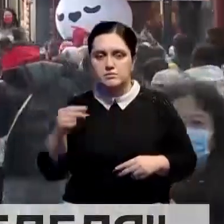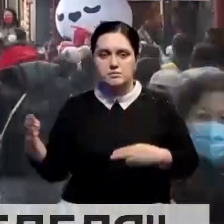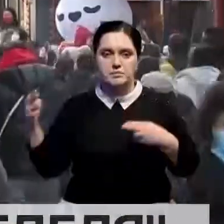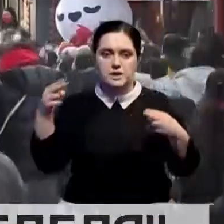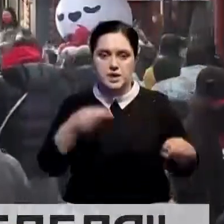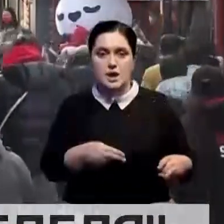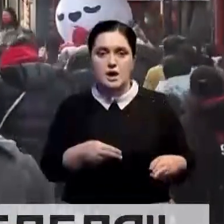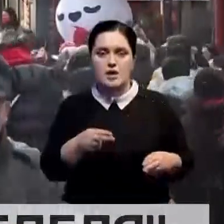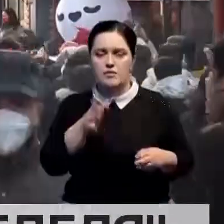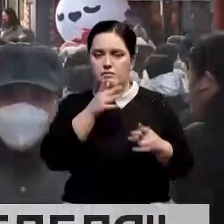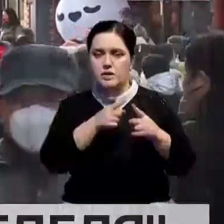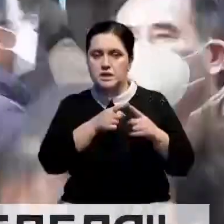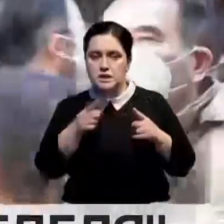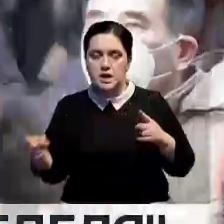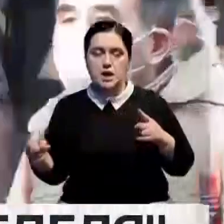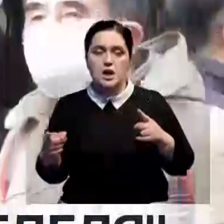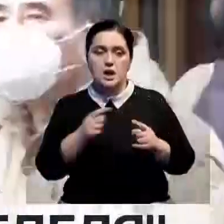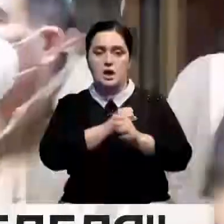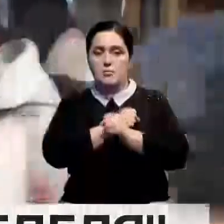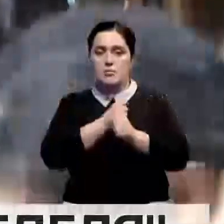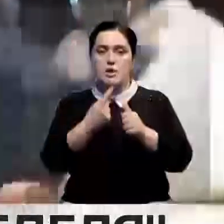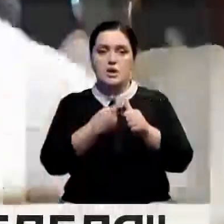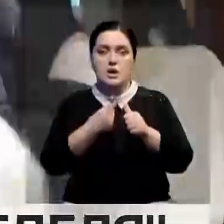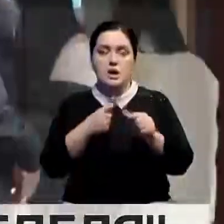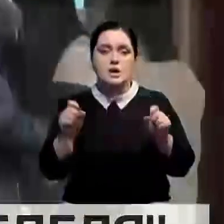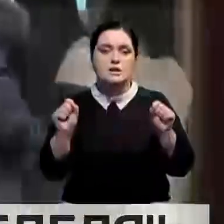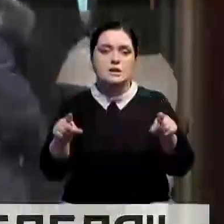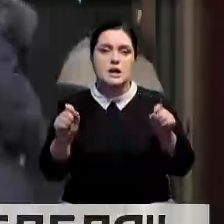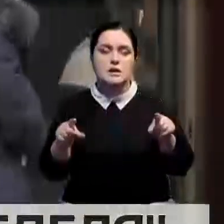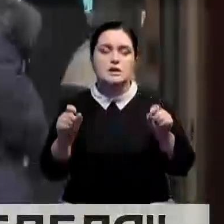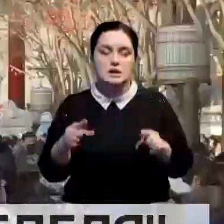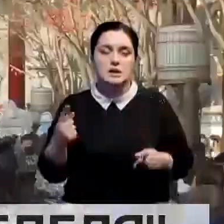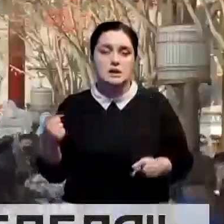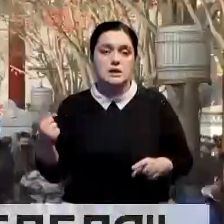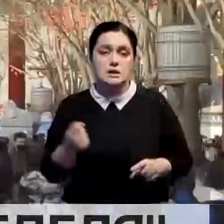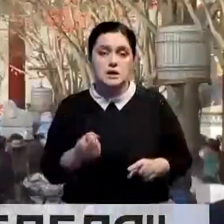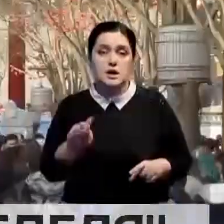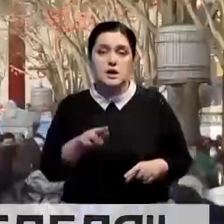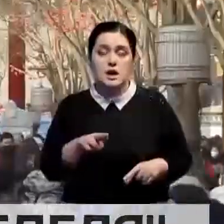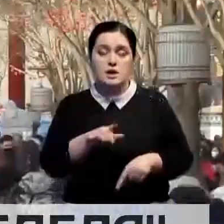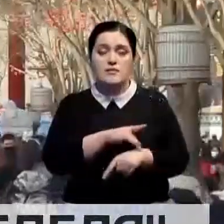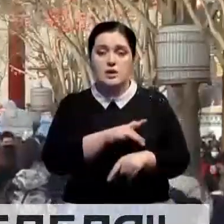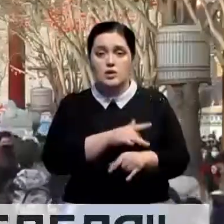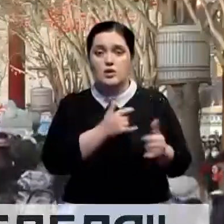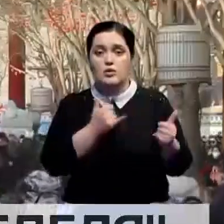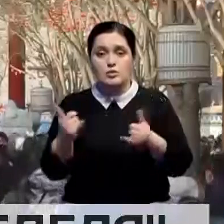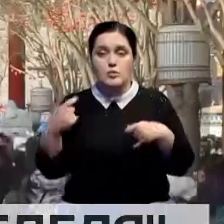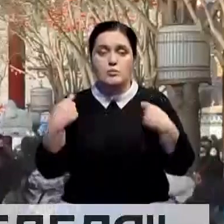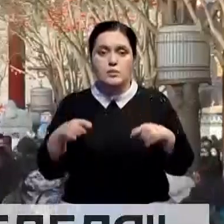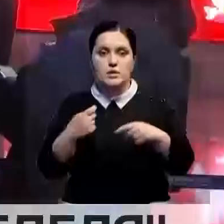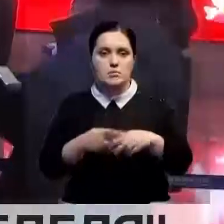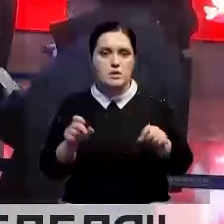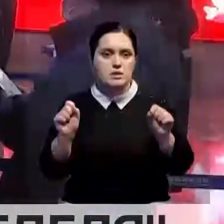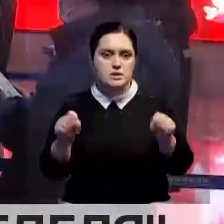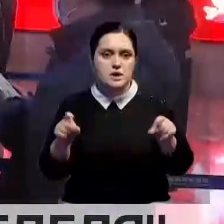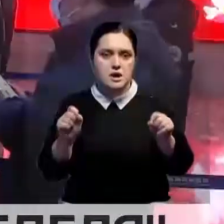Такие длительные праздничные выходные в Китае называются золотыми неделями. В этом году для сферы услуг и продаж Новый год действительно стал